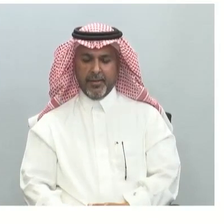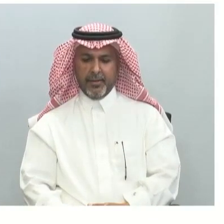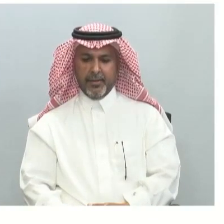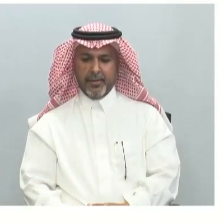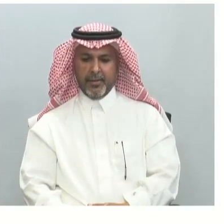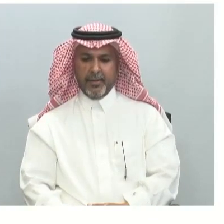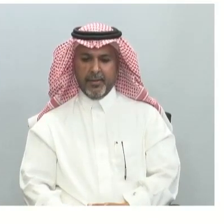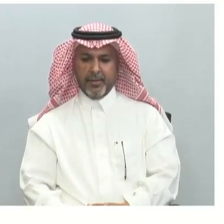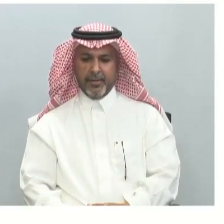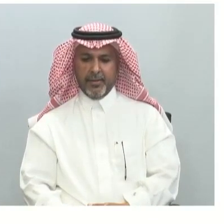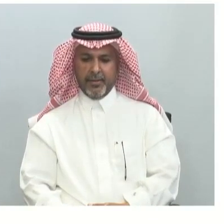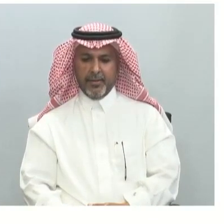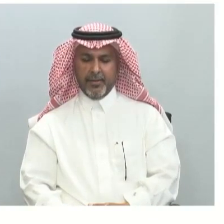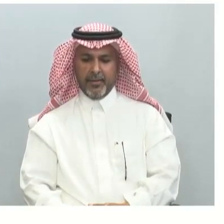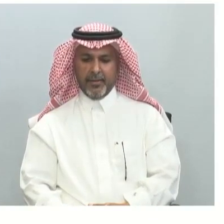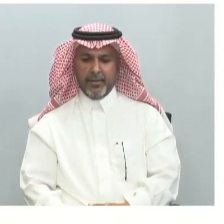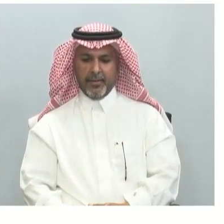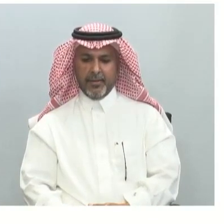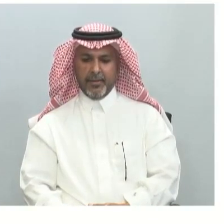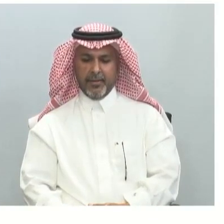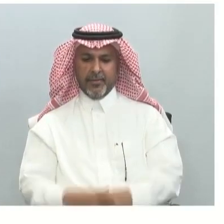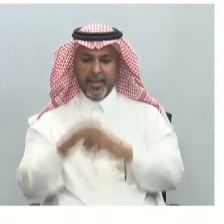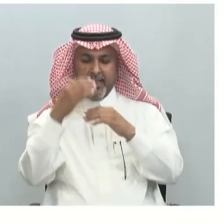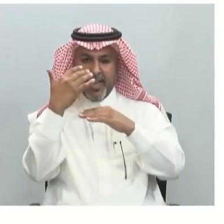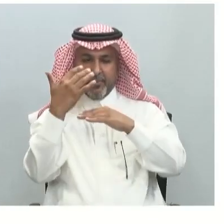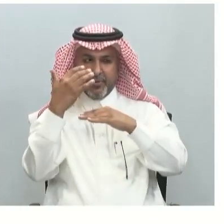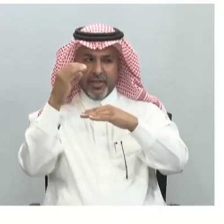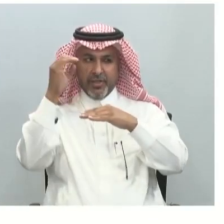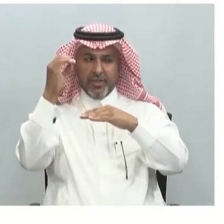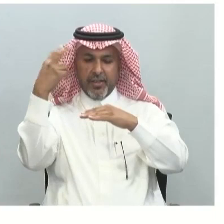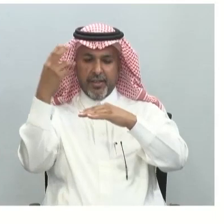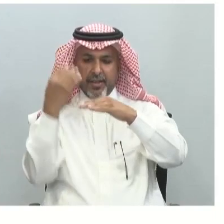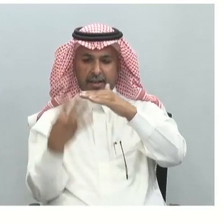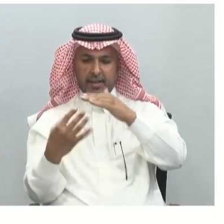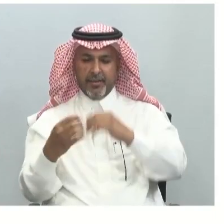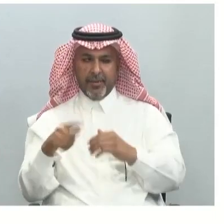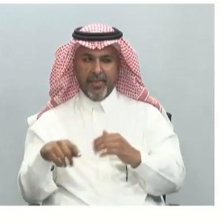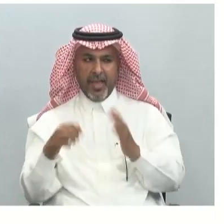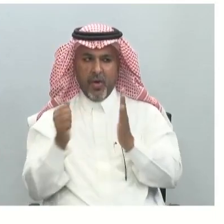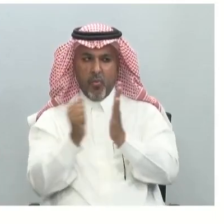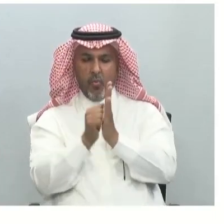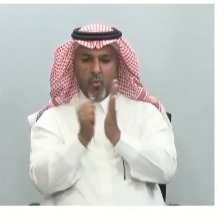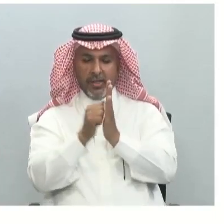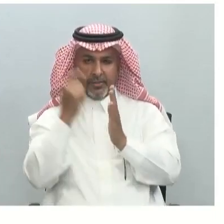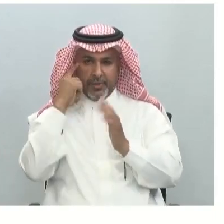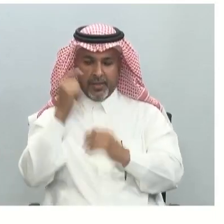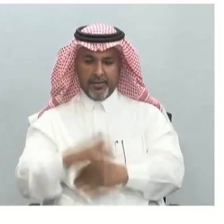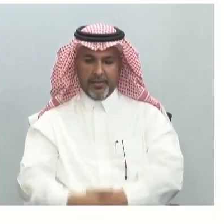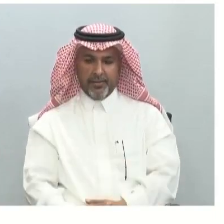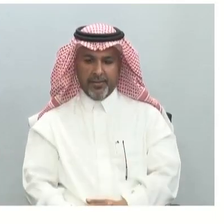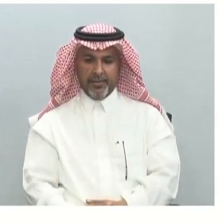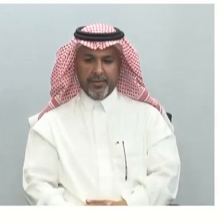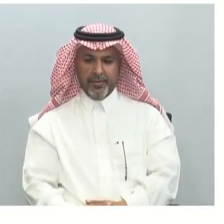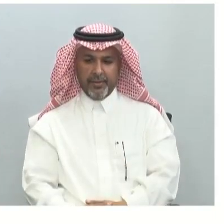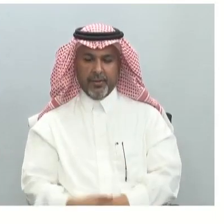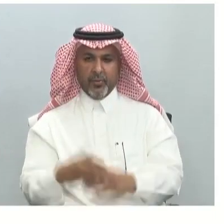هذا هو الحل خمسه جذر اثنين على اربعه الواجبه زاد طلابه ذات الطالبات اربعه وعشره